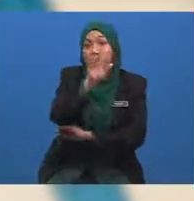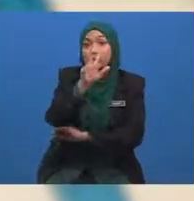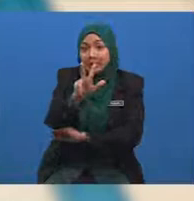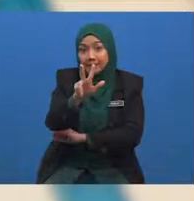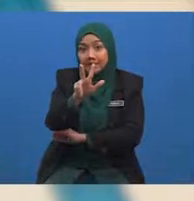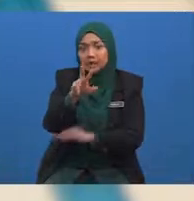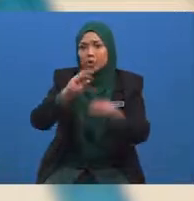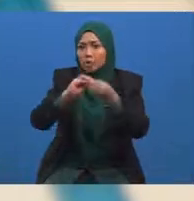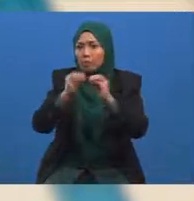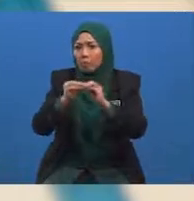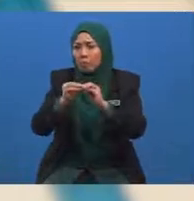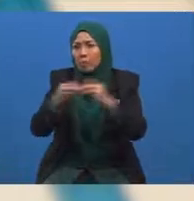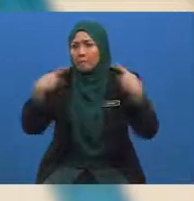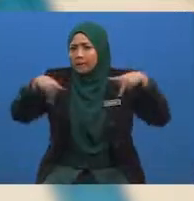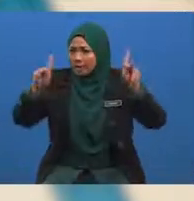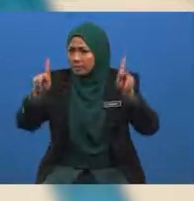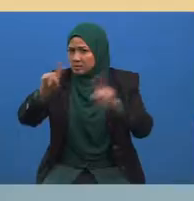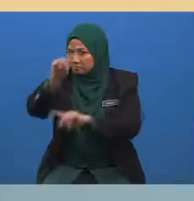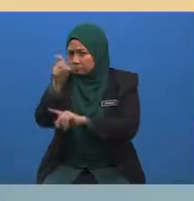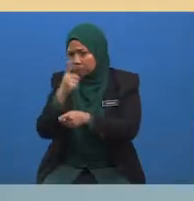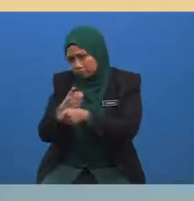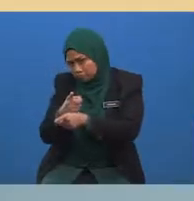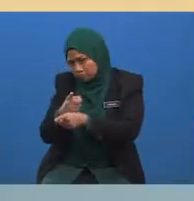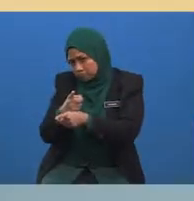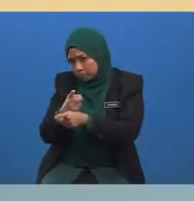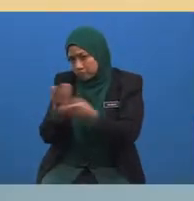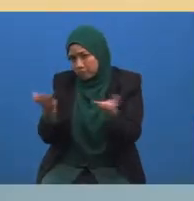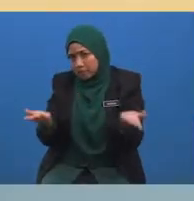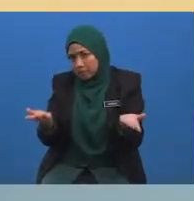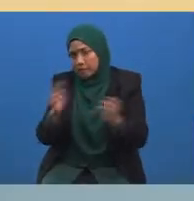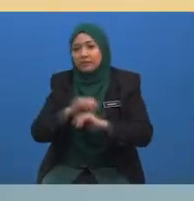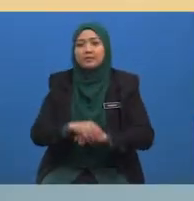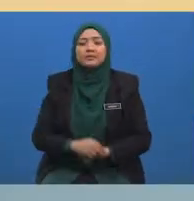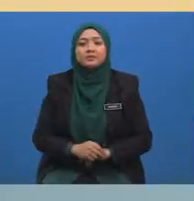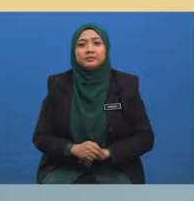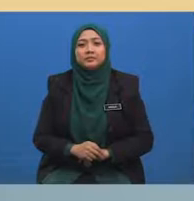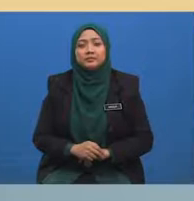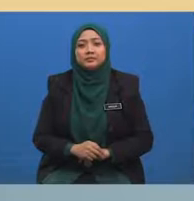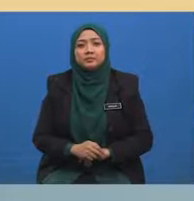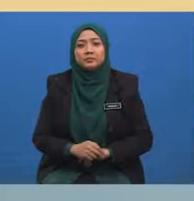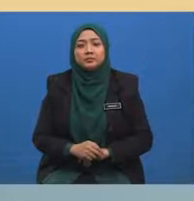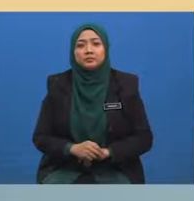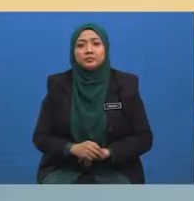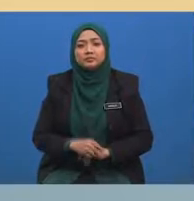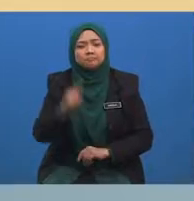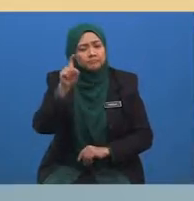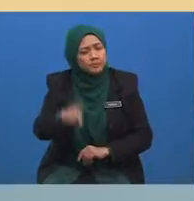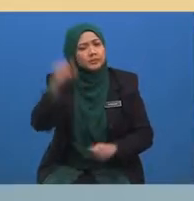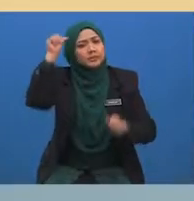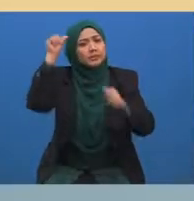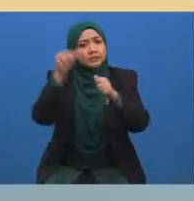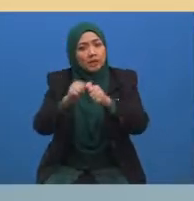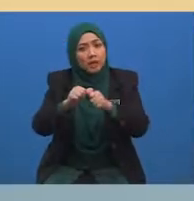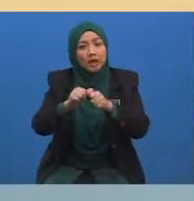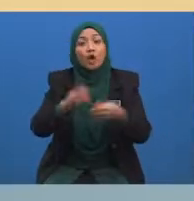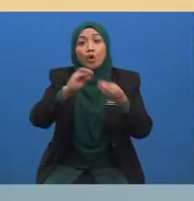83 nombor perdana? Perlu diingatkan, nombor perdana adalah nombor